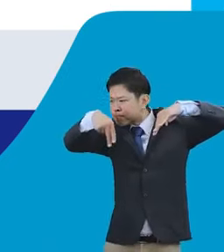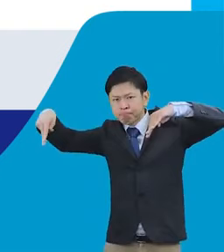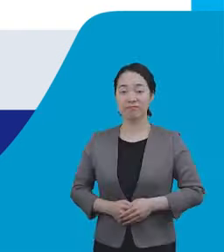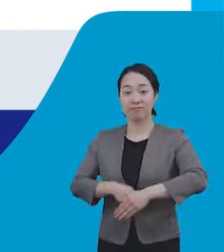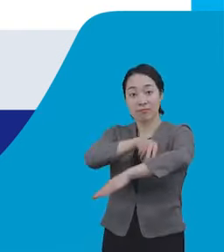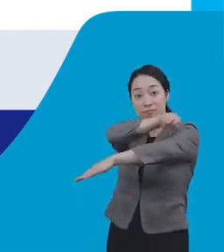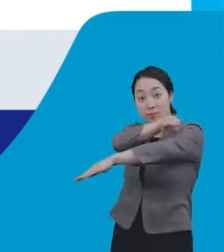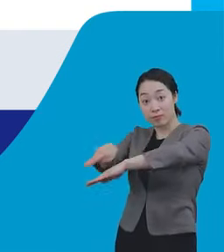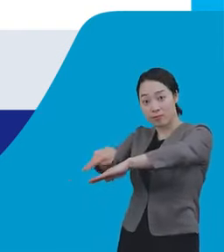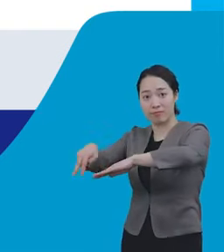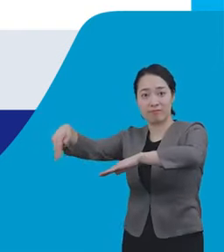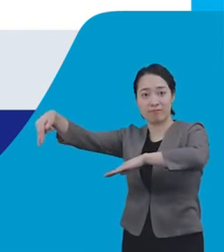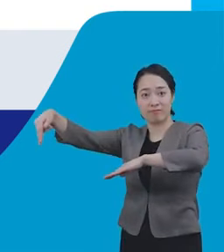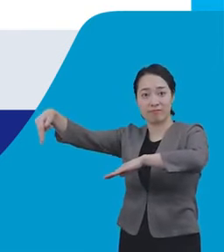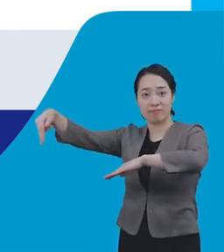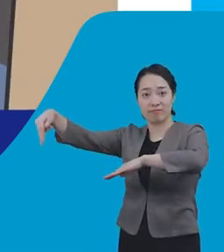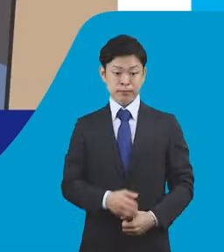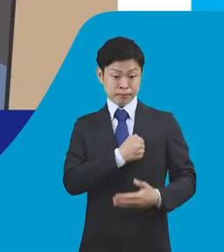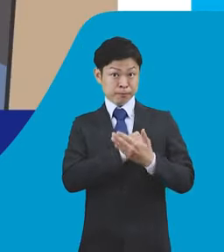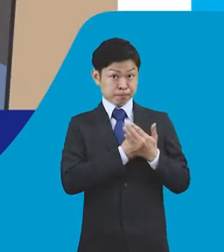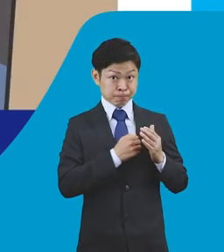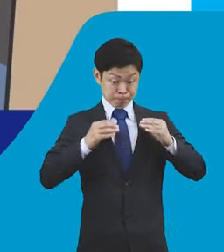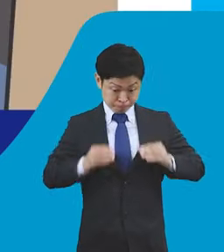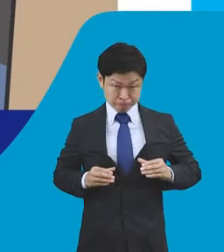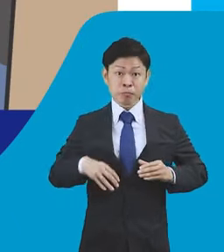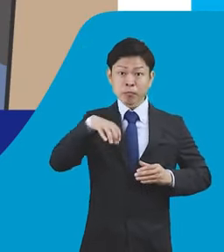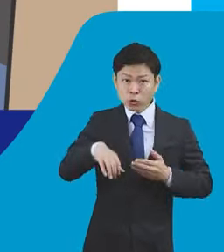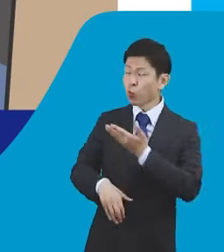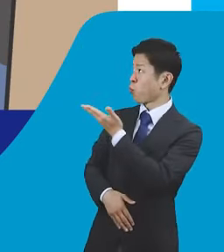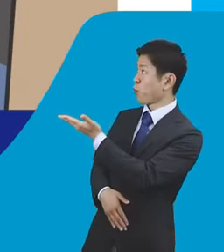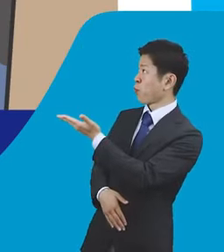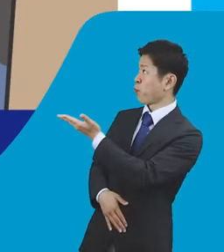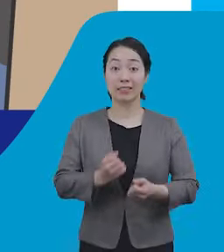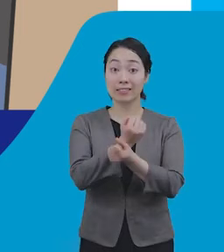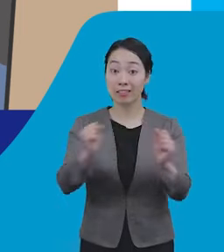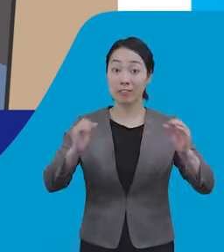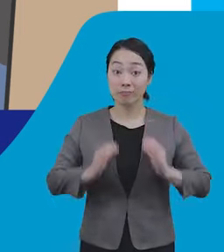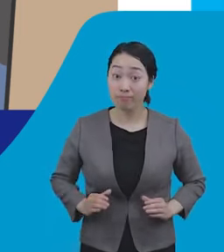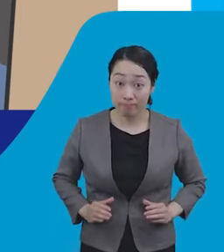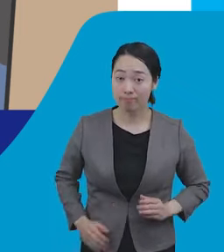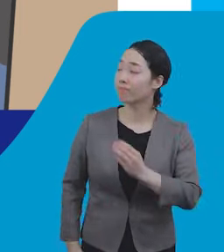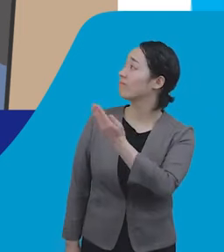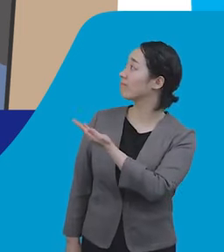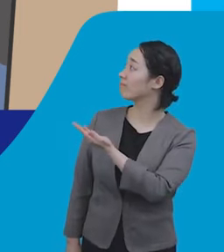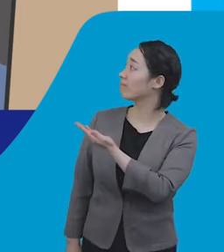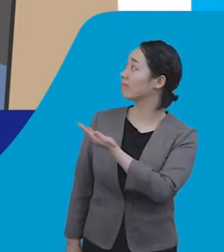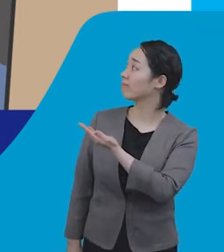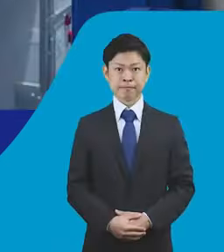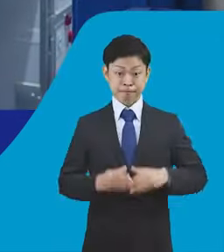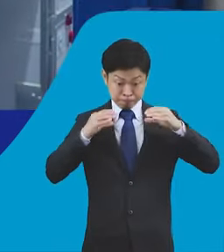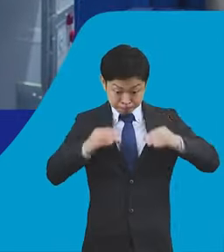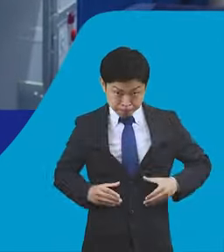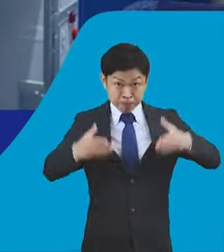から離れます。 Move away from the aircraft immediately. 救命衣は座席の下または横にあります。 A life vest is under or beside your